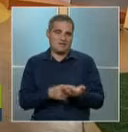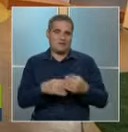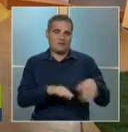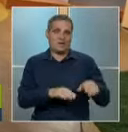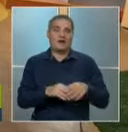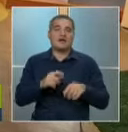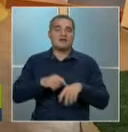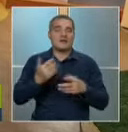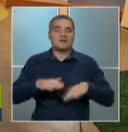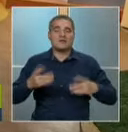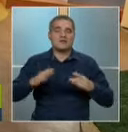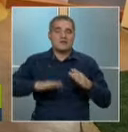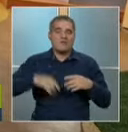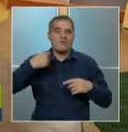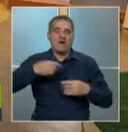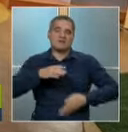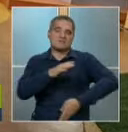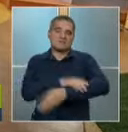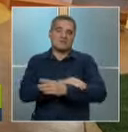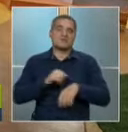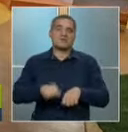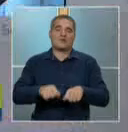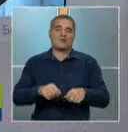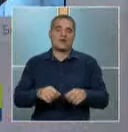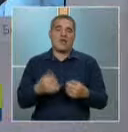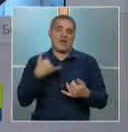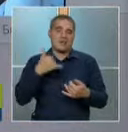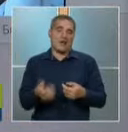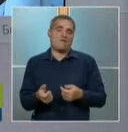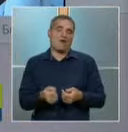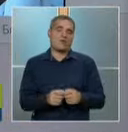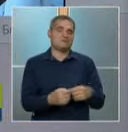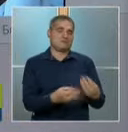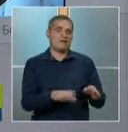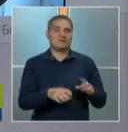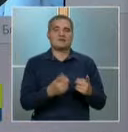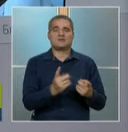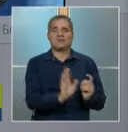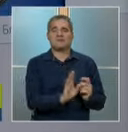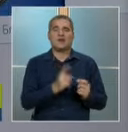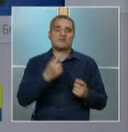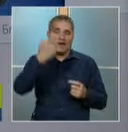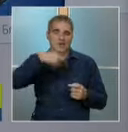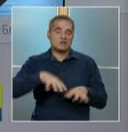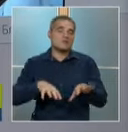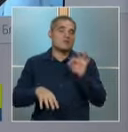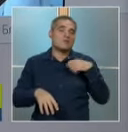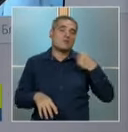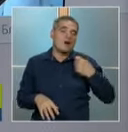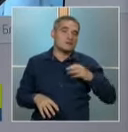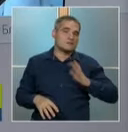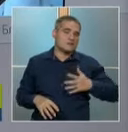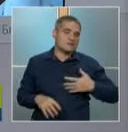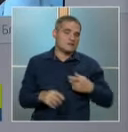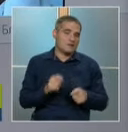още децата, които са малки, майките излизат навън с количката, телефона в ръката, оправяй се, това е вече личен избор, майката дали